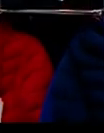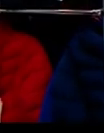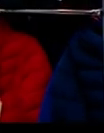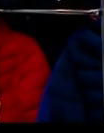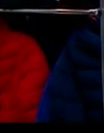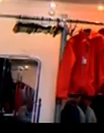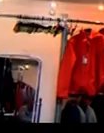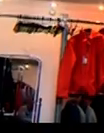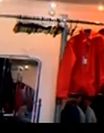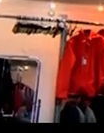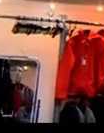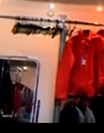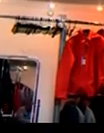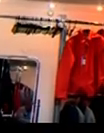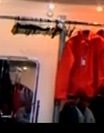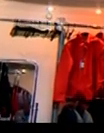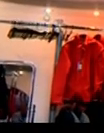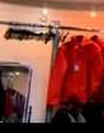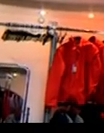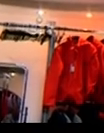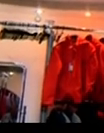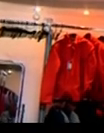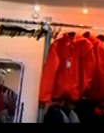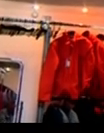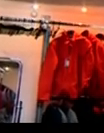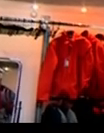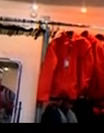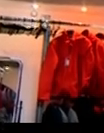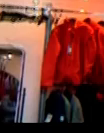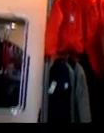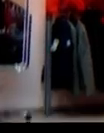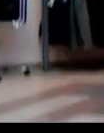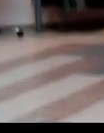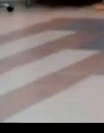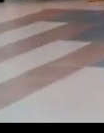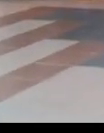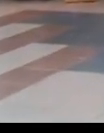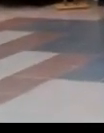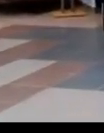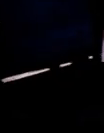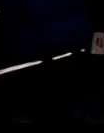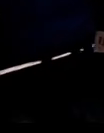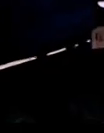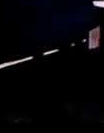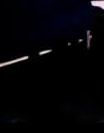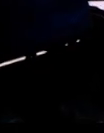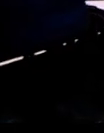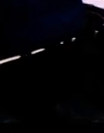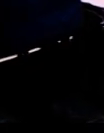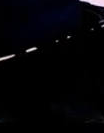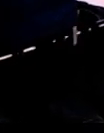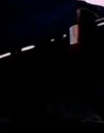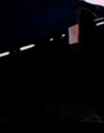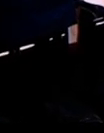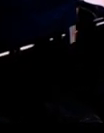только женщины любого возраста и разной комплекции. Ультрамодные яркие пуховики для молодых модников и теплая